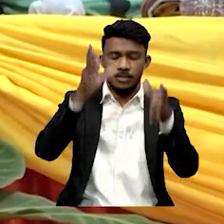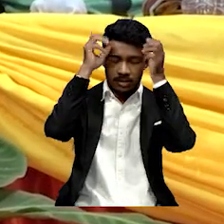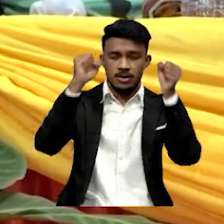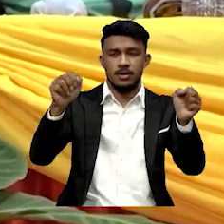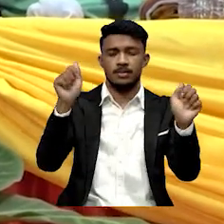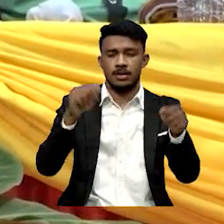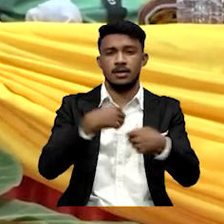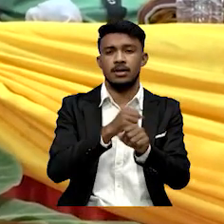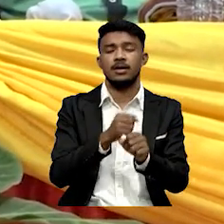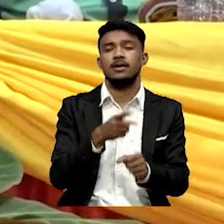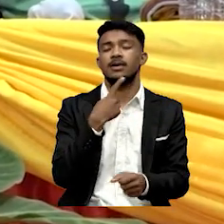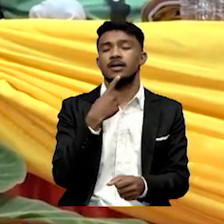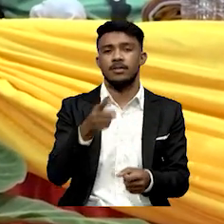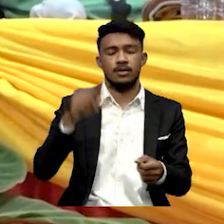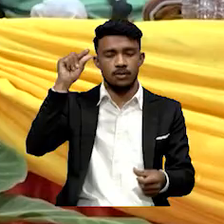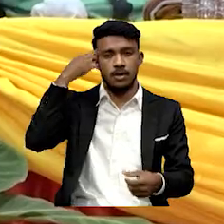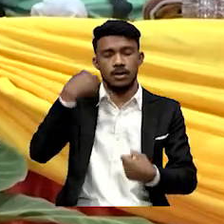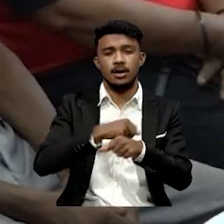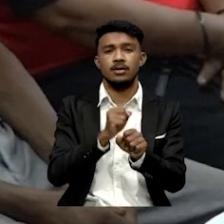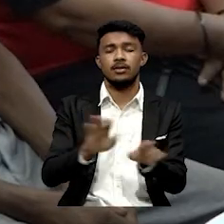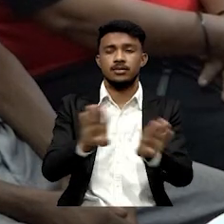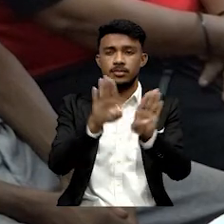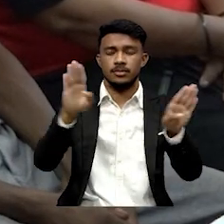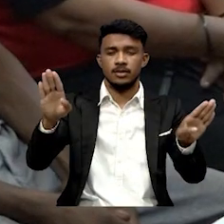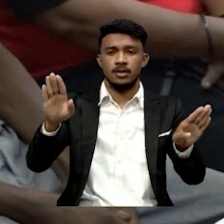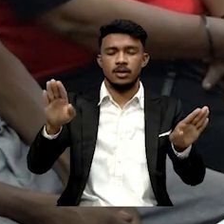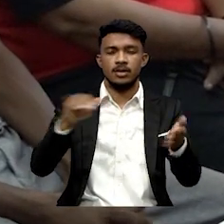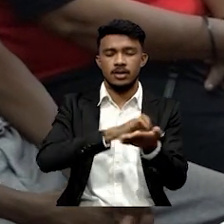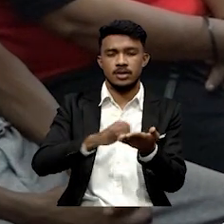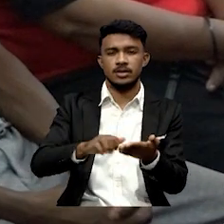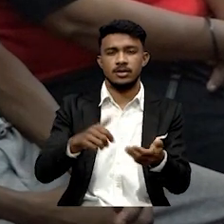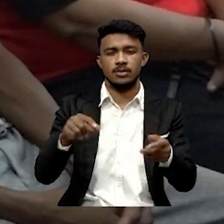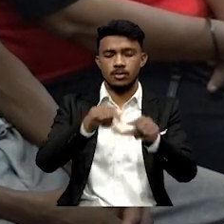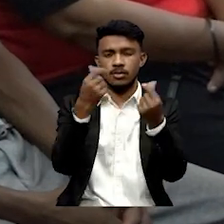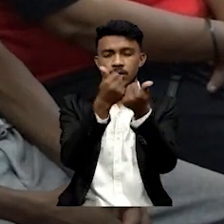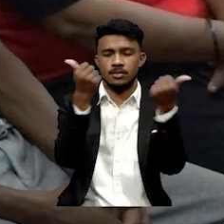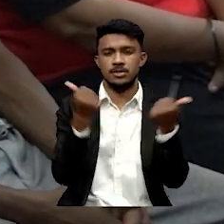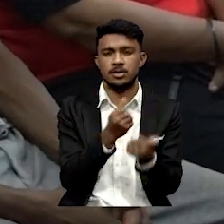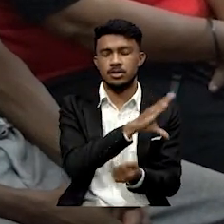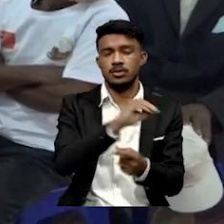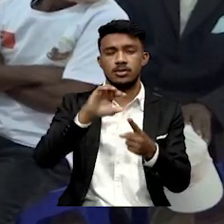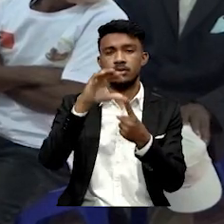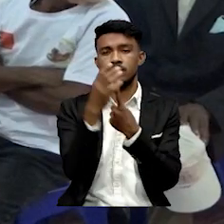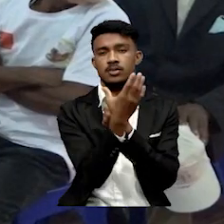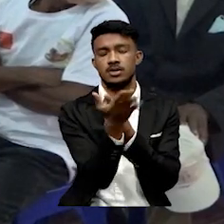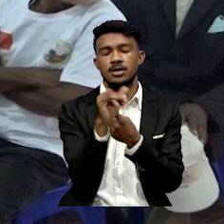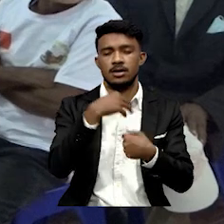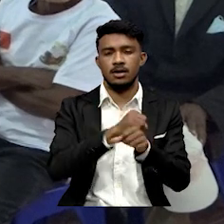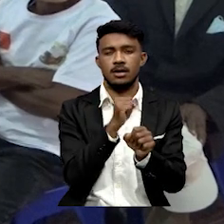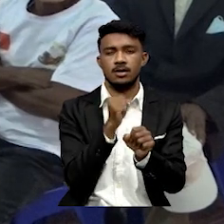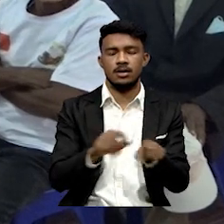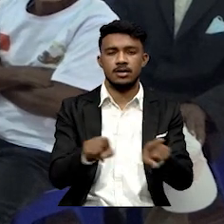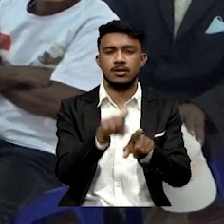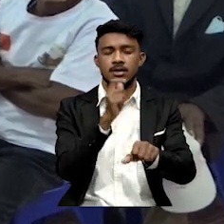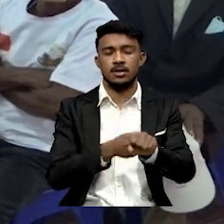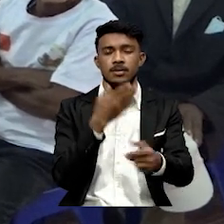Propoin Ba Guvernu, Atu Reativa Atividade No Legaliza Grupo Arte Marciais No Arte Rituai Sira. Alendene, Se Criamos Kondisaun Diak